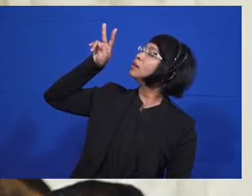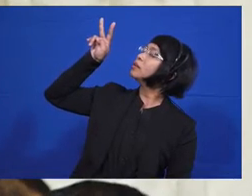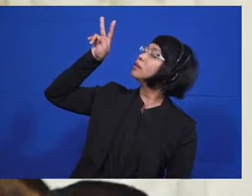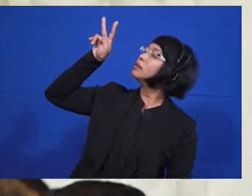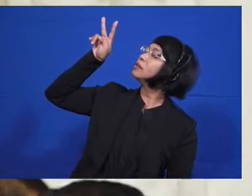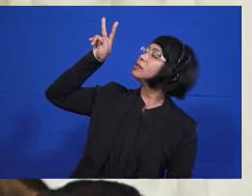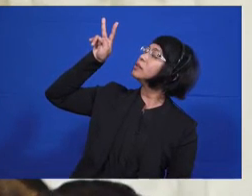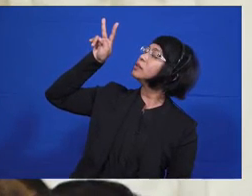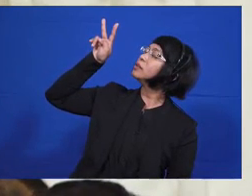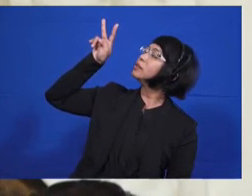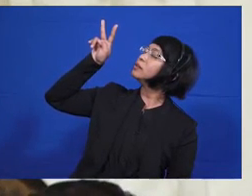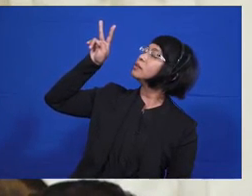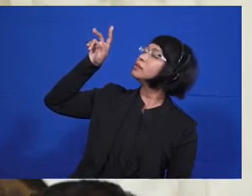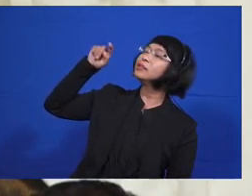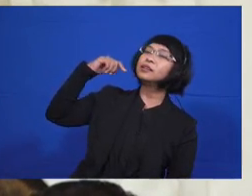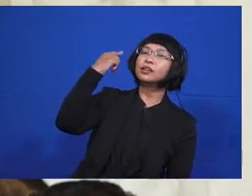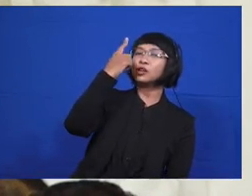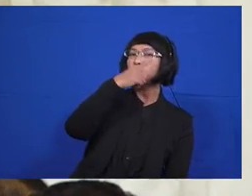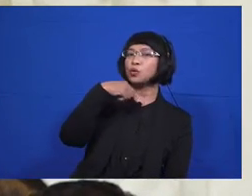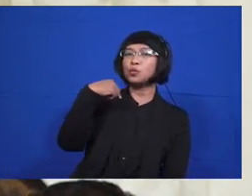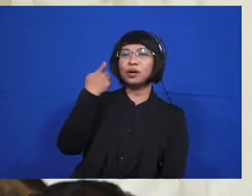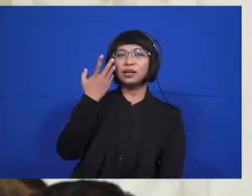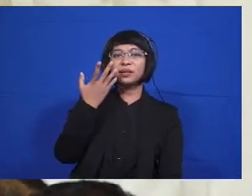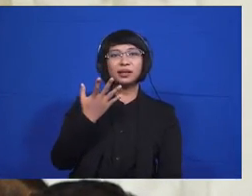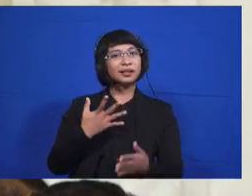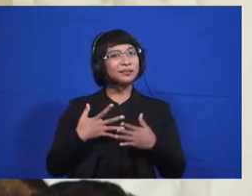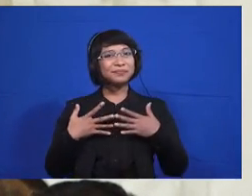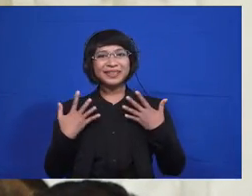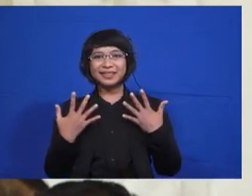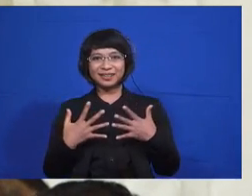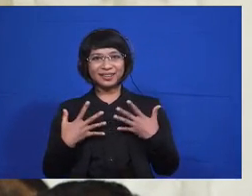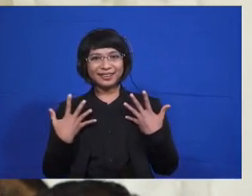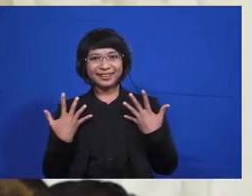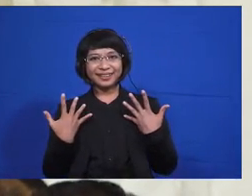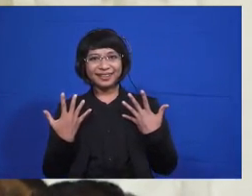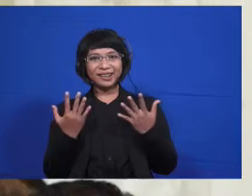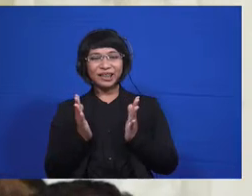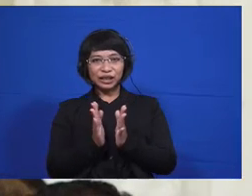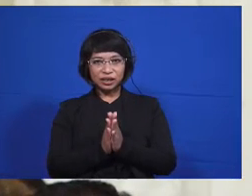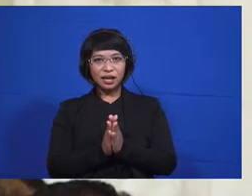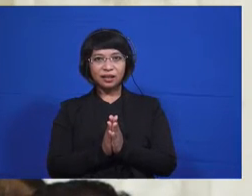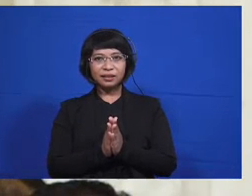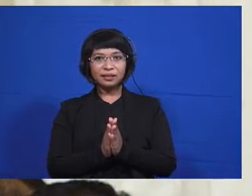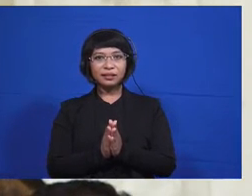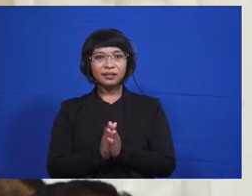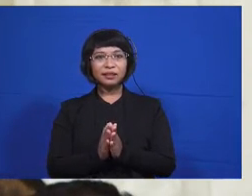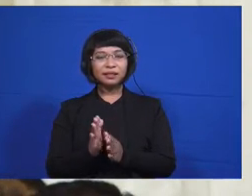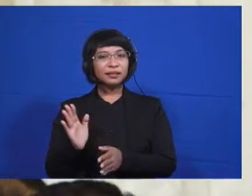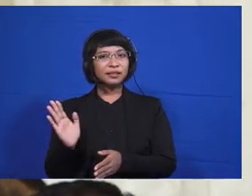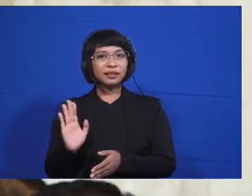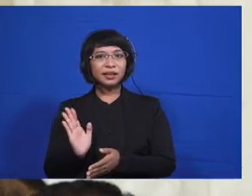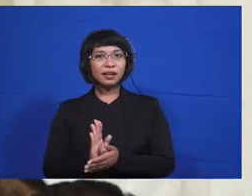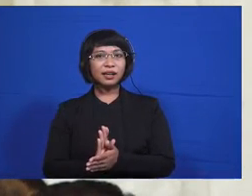maka mukamu akan berseri-seri dan tidak akan malu